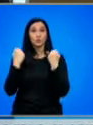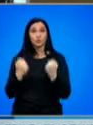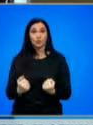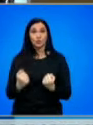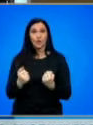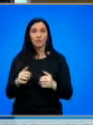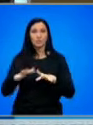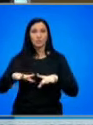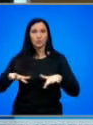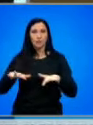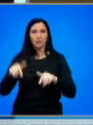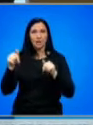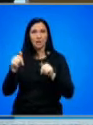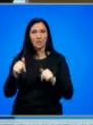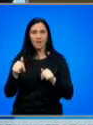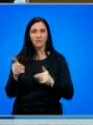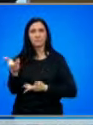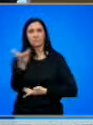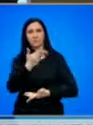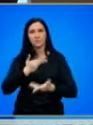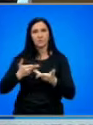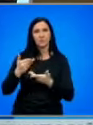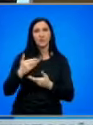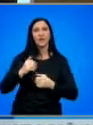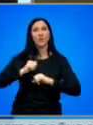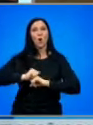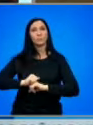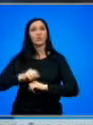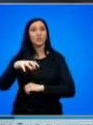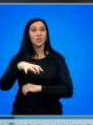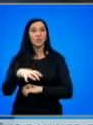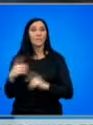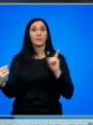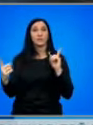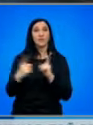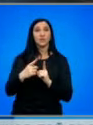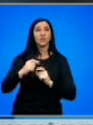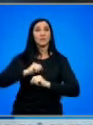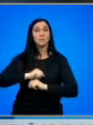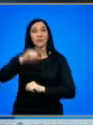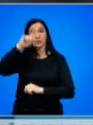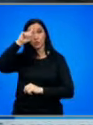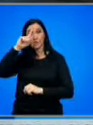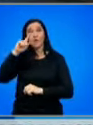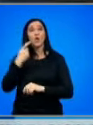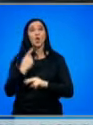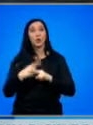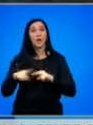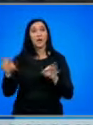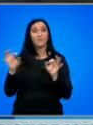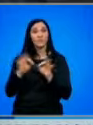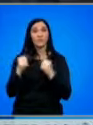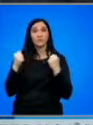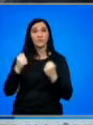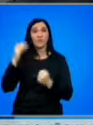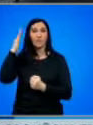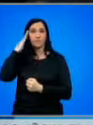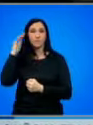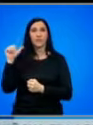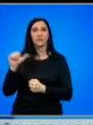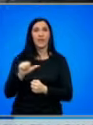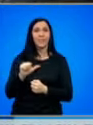усложнената ситуация, днес заседава общинския щаб. На срещата с кмета на София Йорданка Фандъкова и здравния